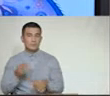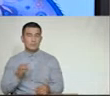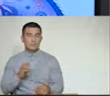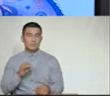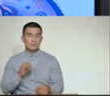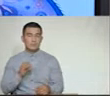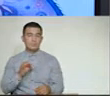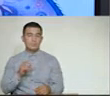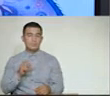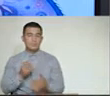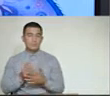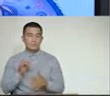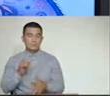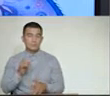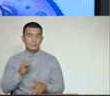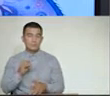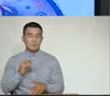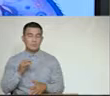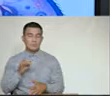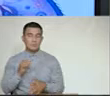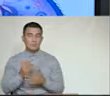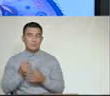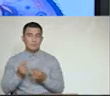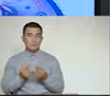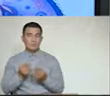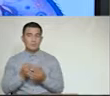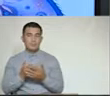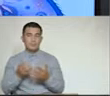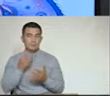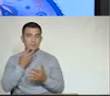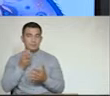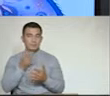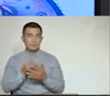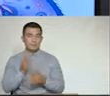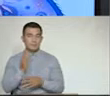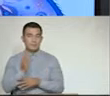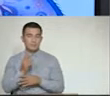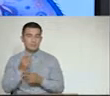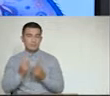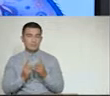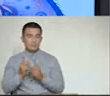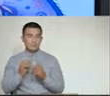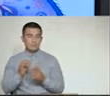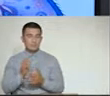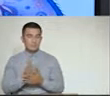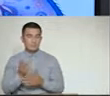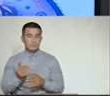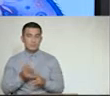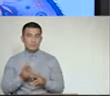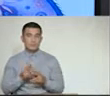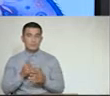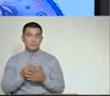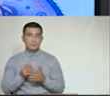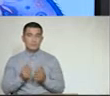Tufilka hujayrasi qobig'ining ostida mayda kuydiruvchi tayoqchasimon tanachalar bo'ladi.